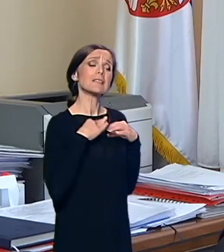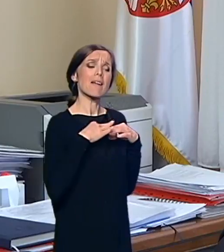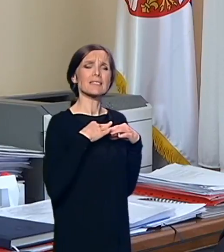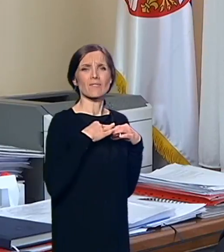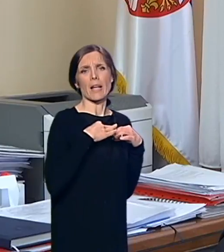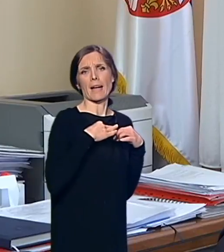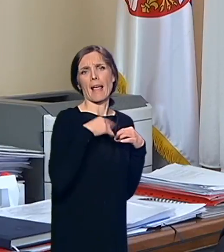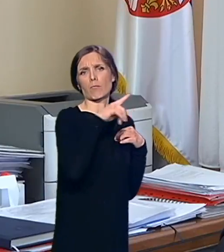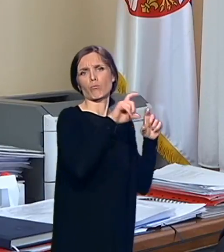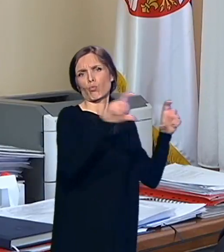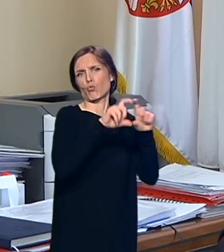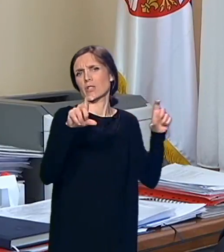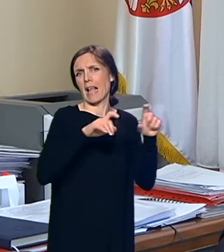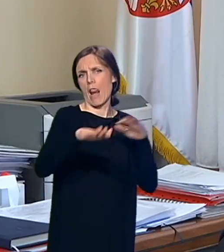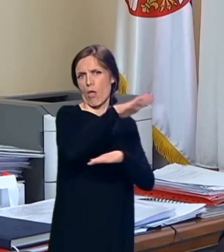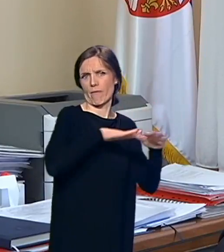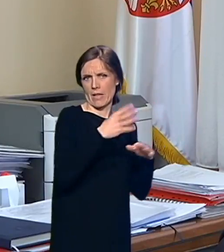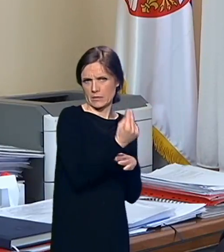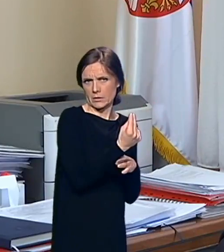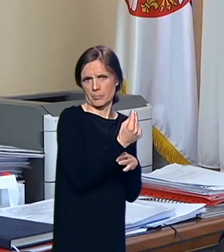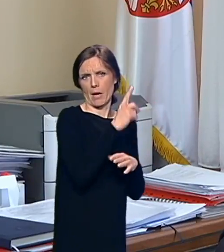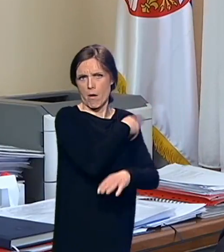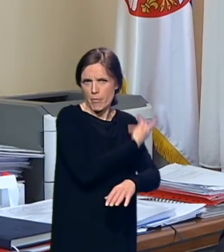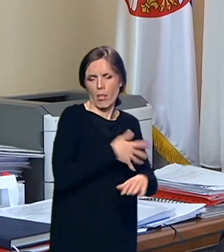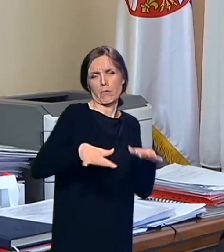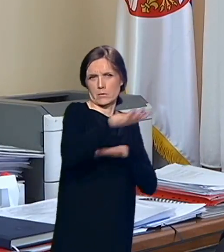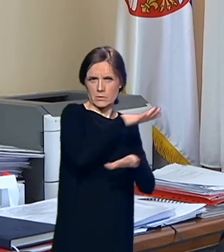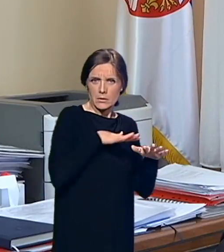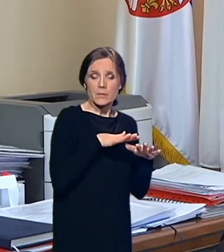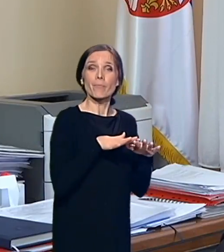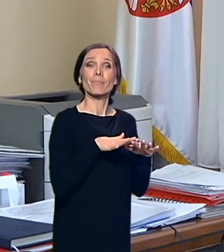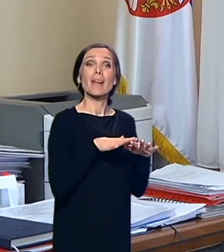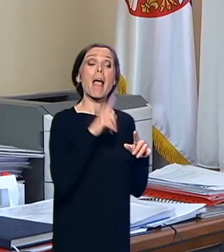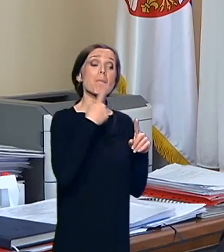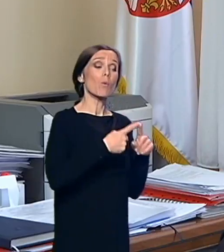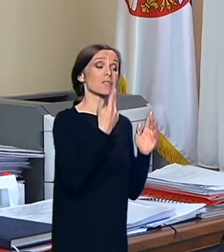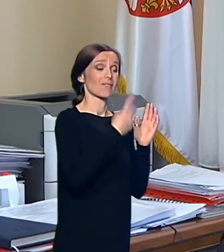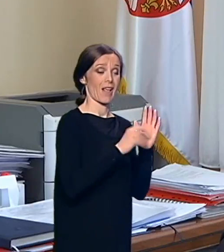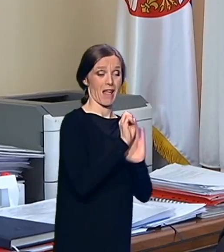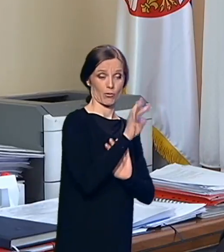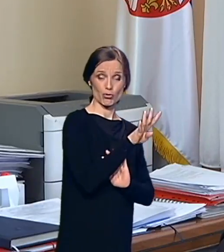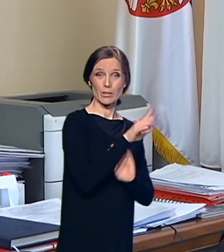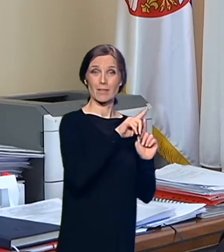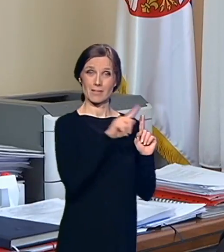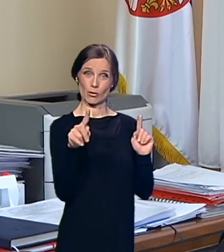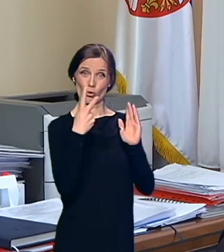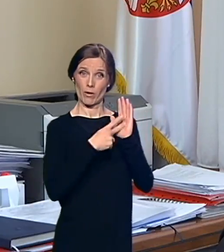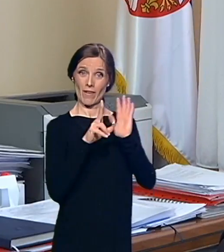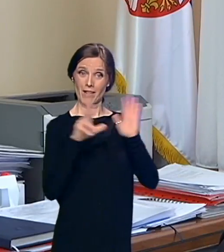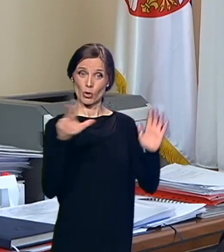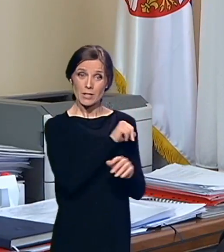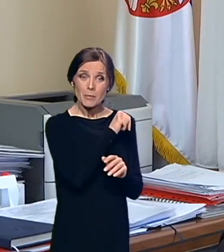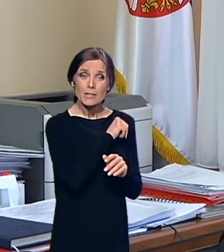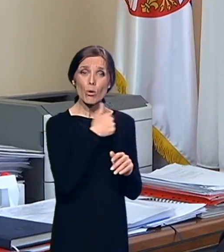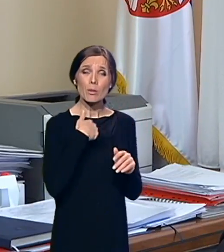republičkog nivoa i sa druge strane odobrili smo od 2014. godine do 2018. godine